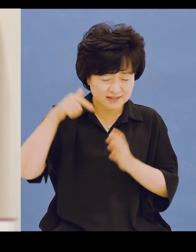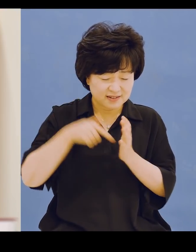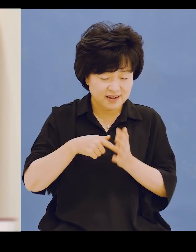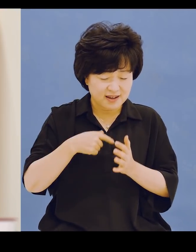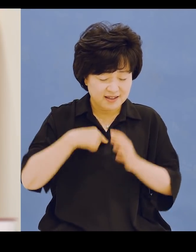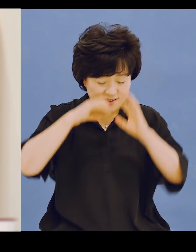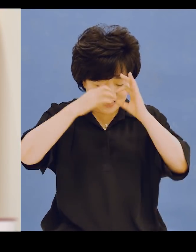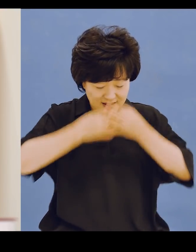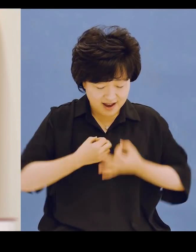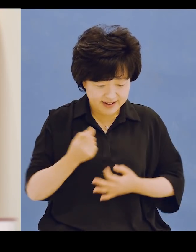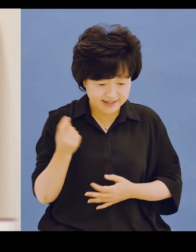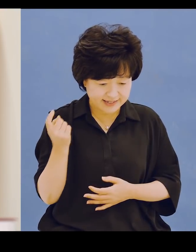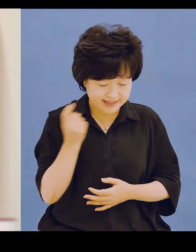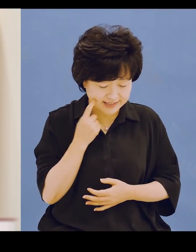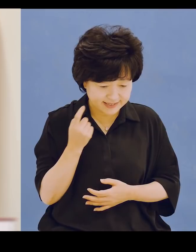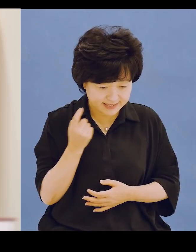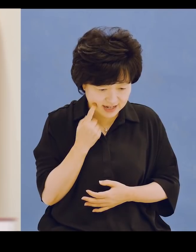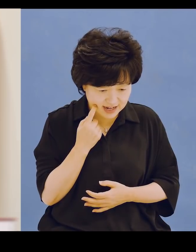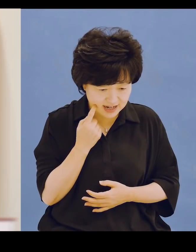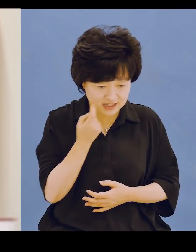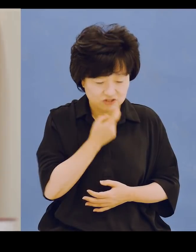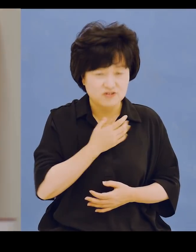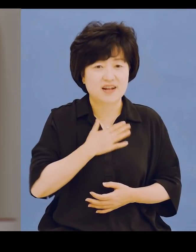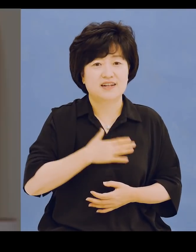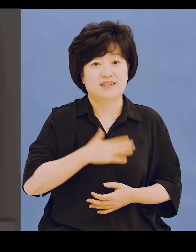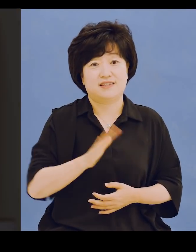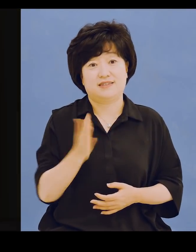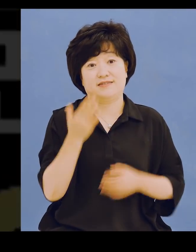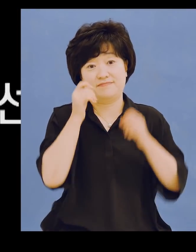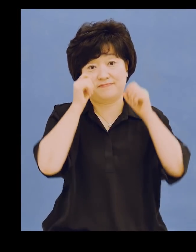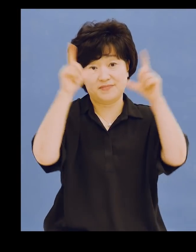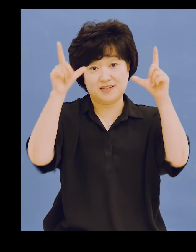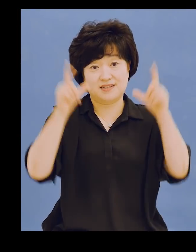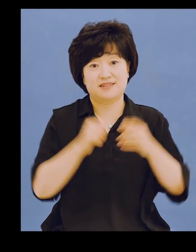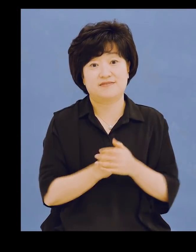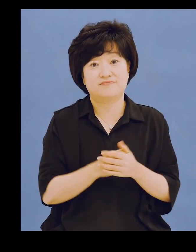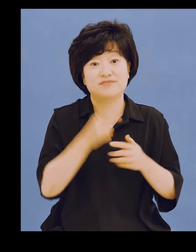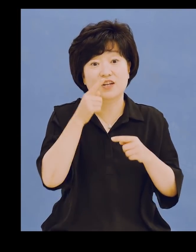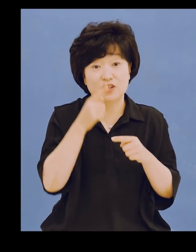인격을 소유하고 있는지를 발견케 해주셨어요.